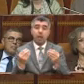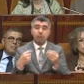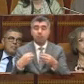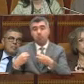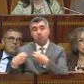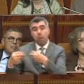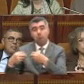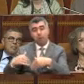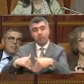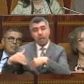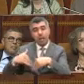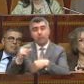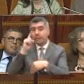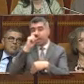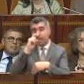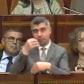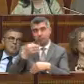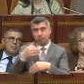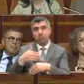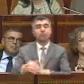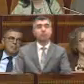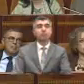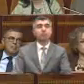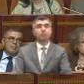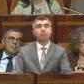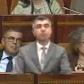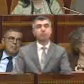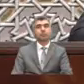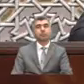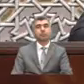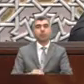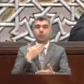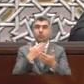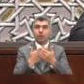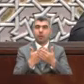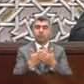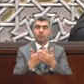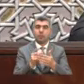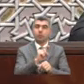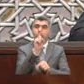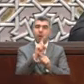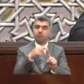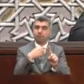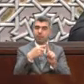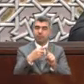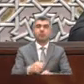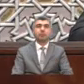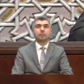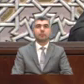الصحه والسلامه ديال المواطن. وشكرا. شكرا سيد النائب. هل هناك تعقيبات إضافية؟